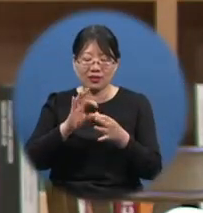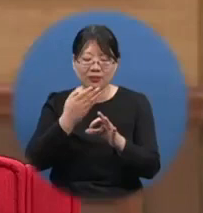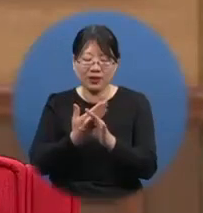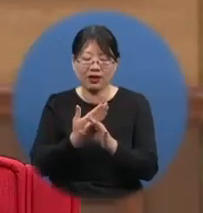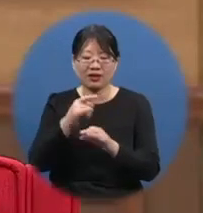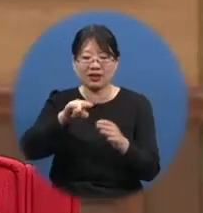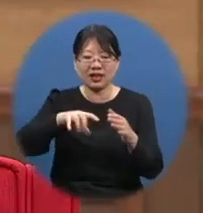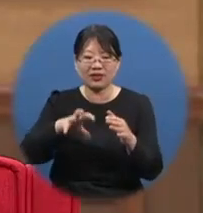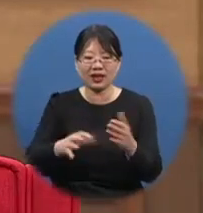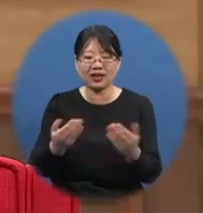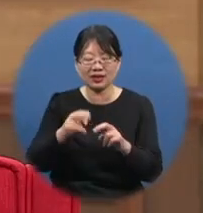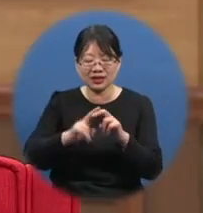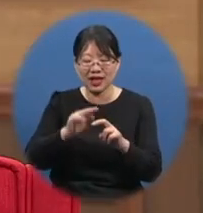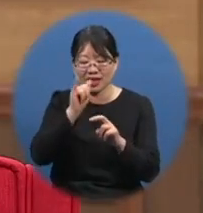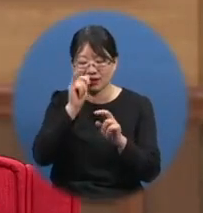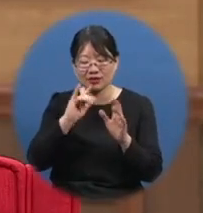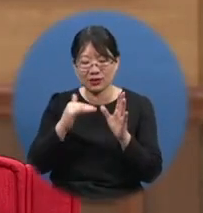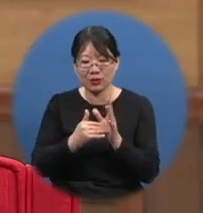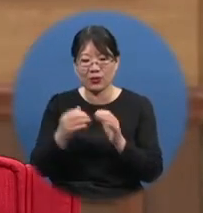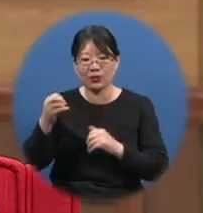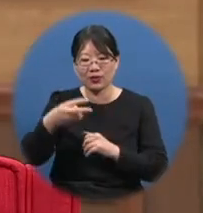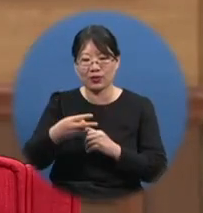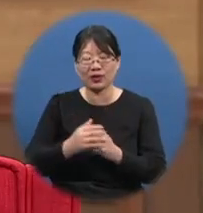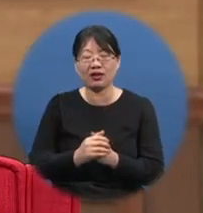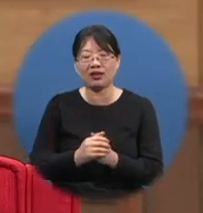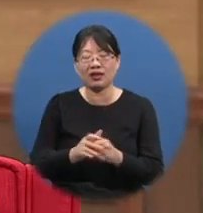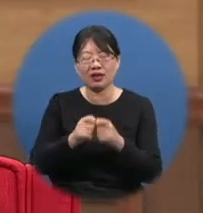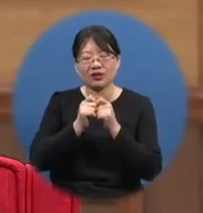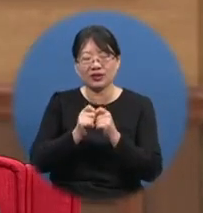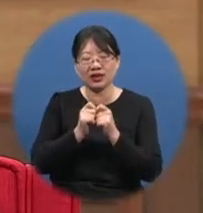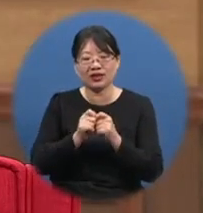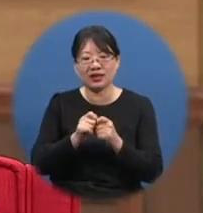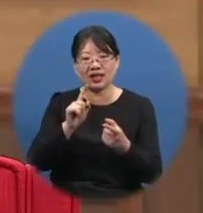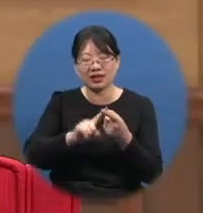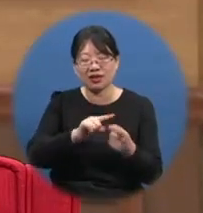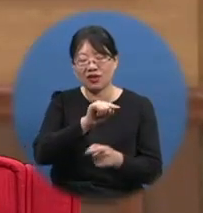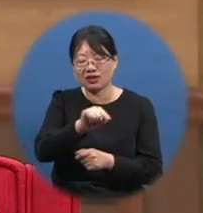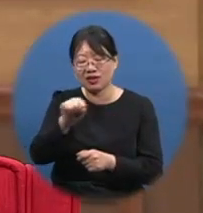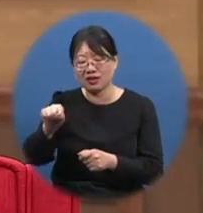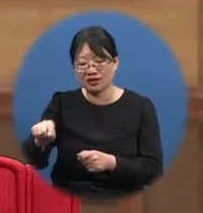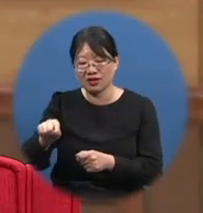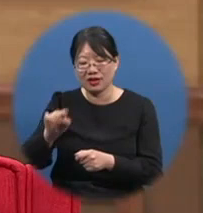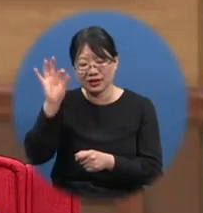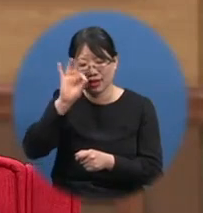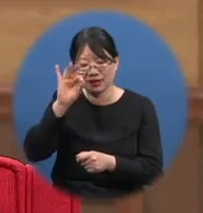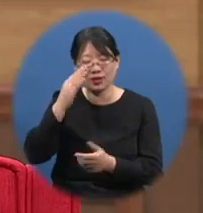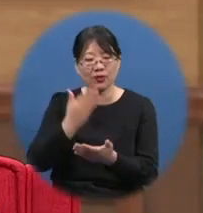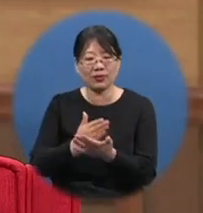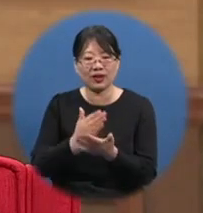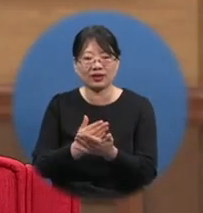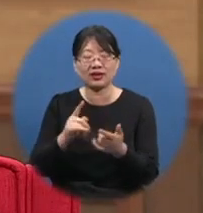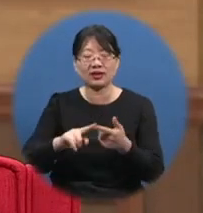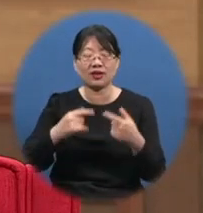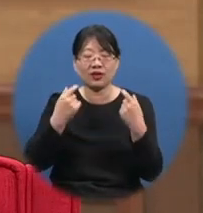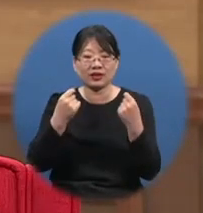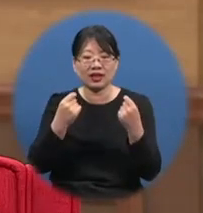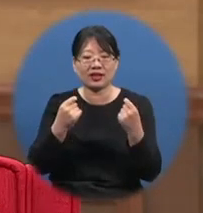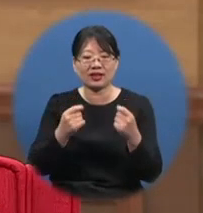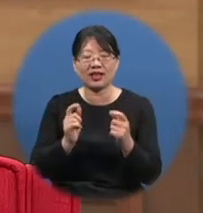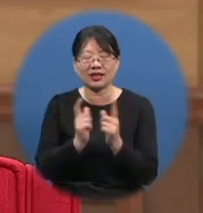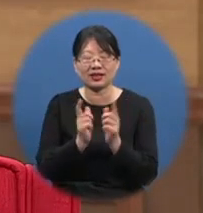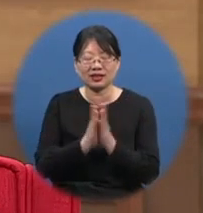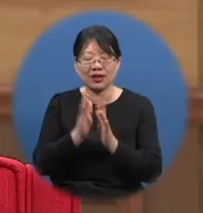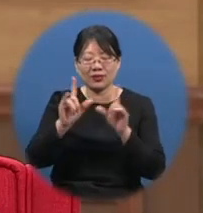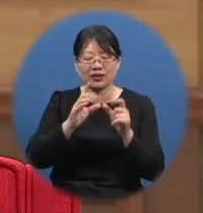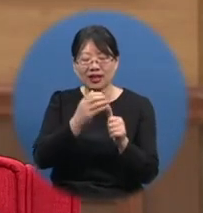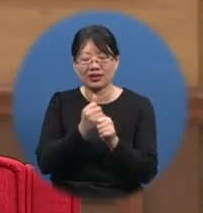거기에 일자리도 있는 거고 그래서 구체적으로 딱 이거다 잡는 것보다도 그렇게